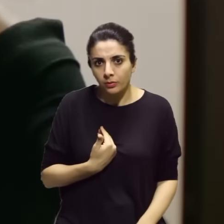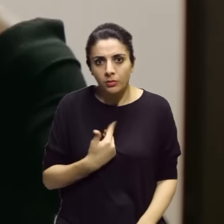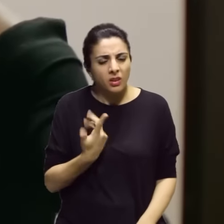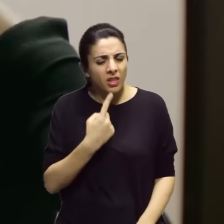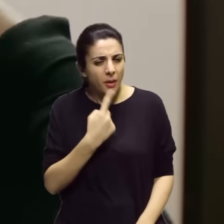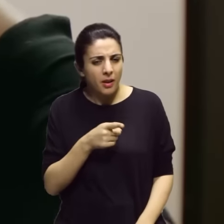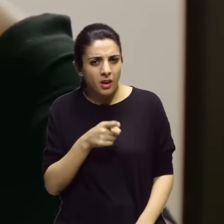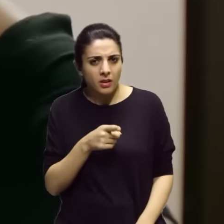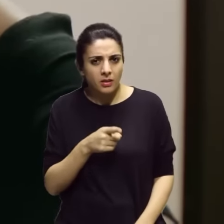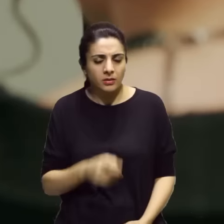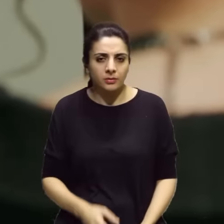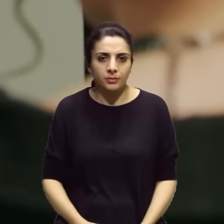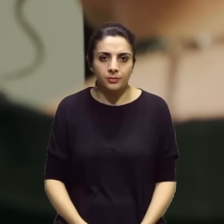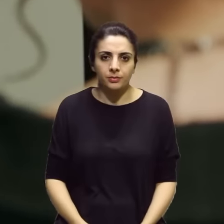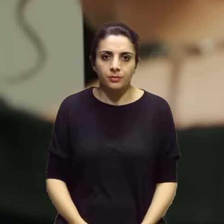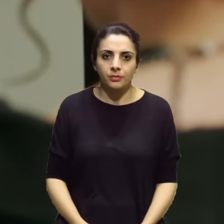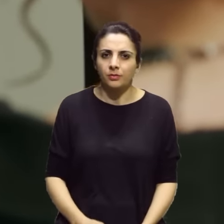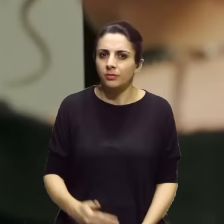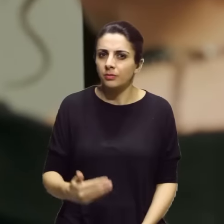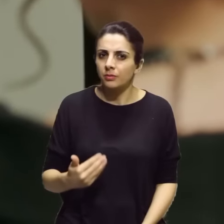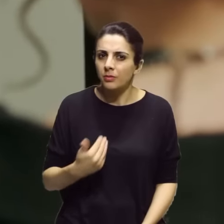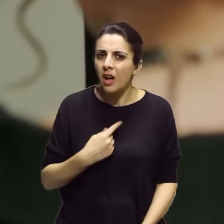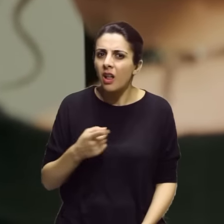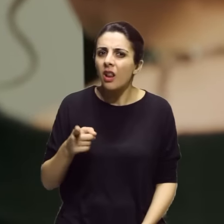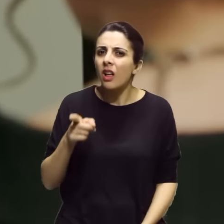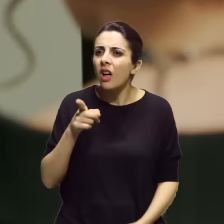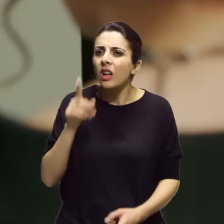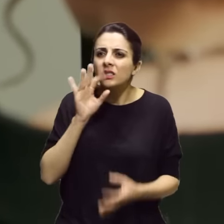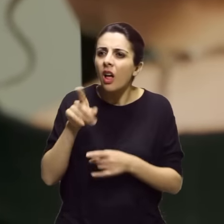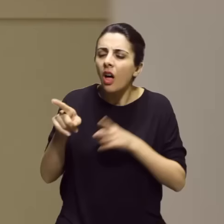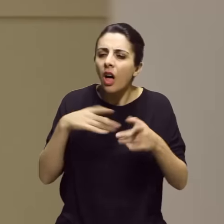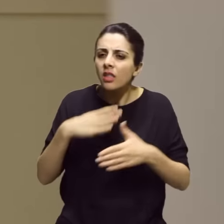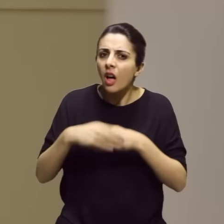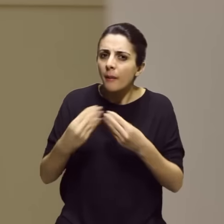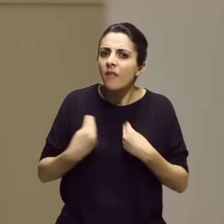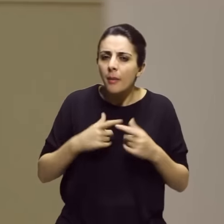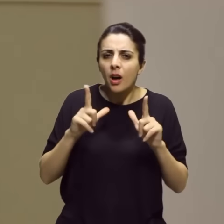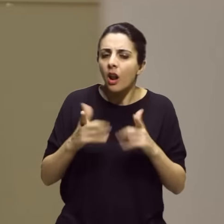Ne demek bu? Beni birileriyle tanıştırmana gerek yok.